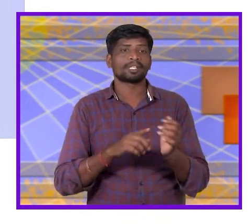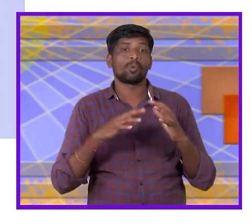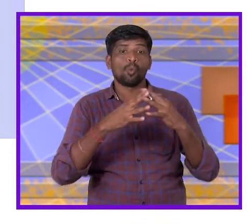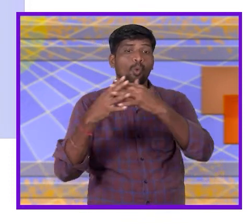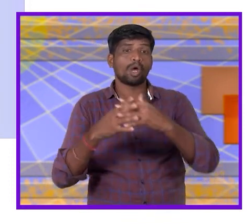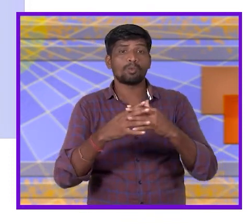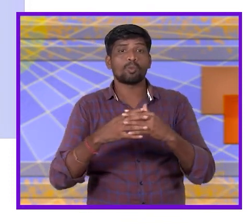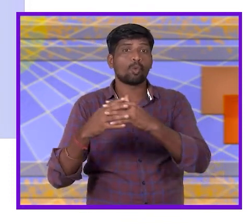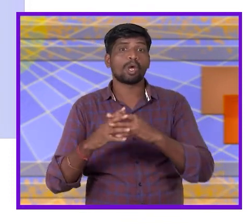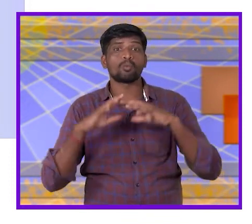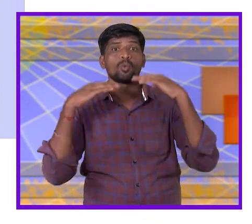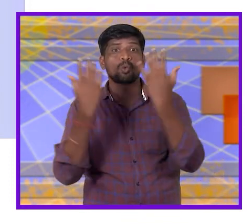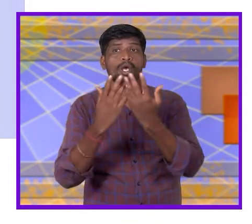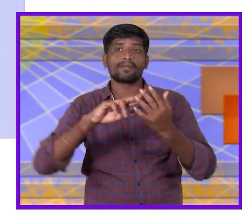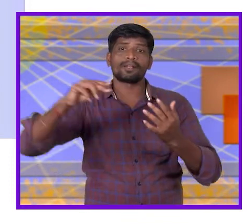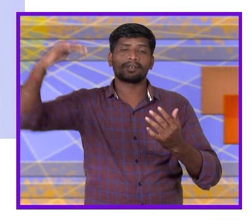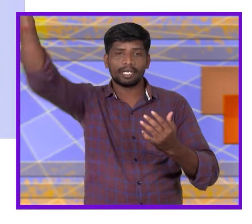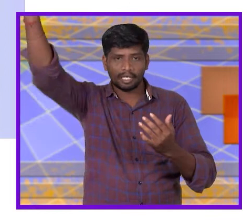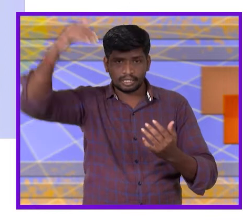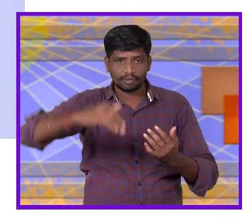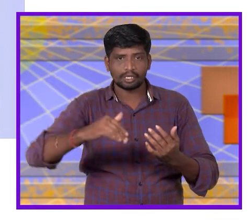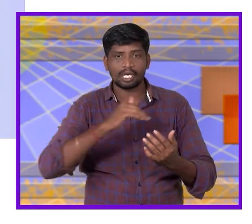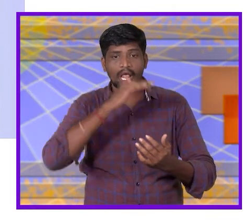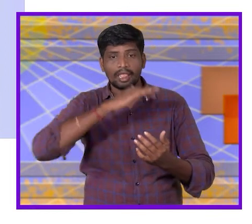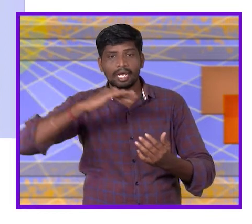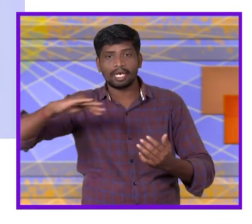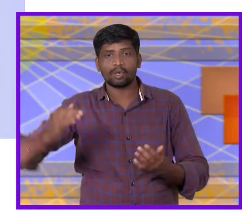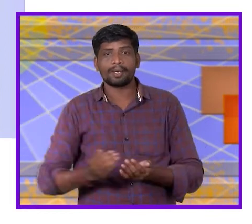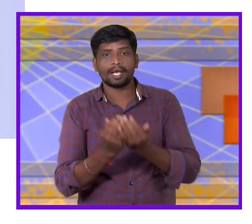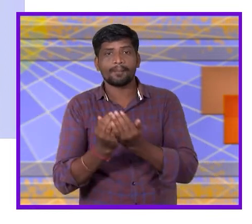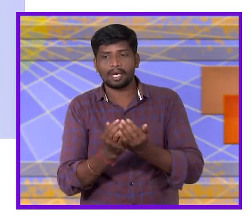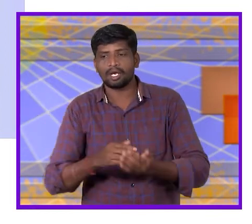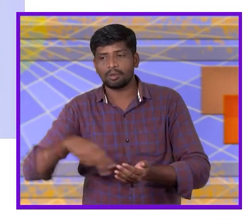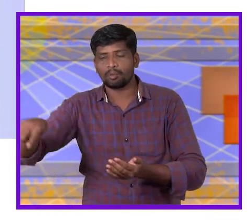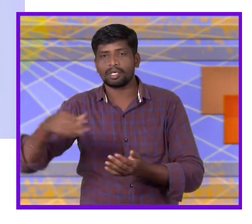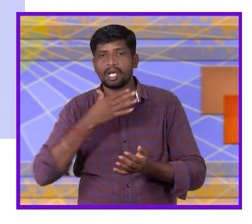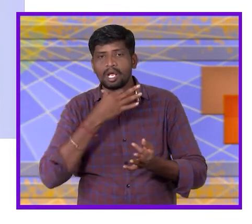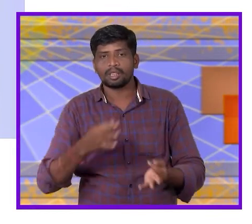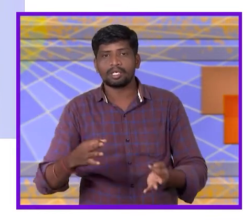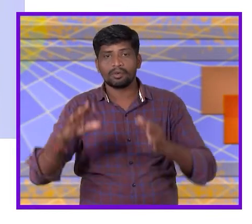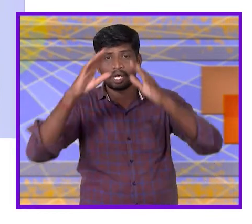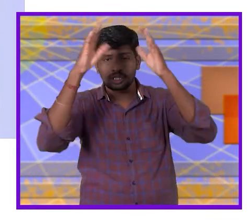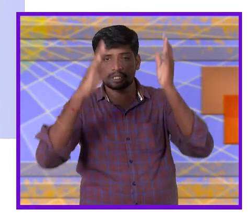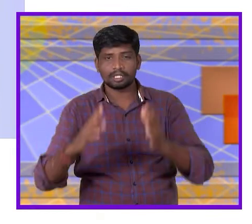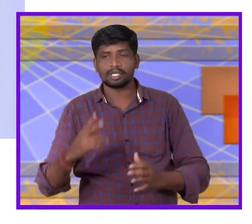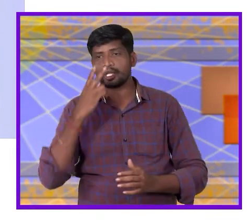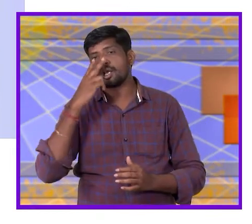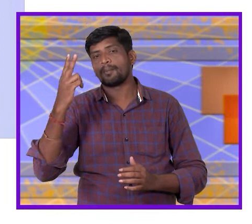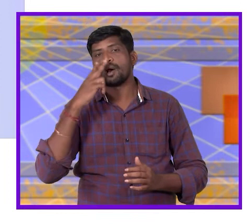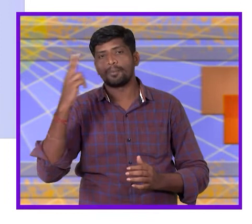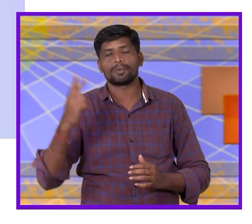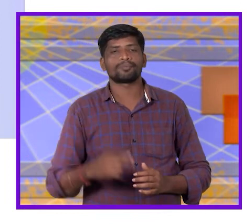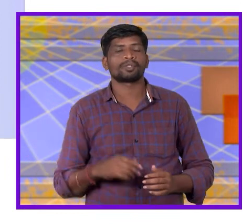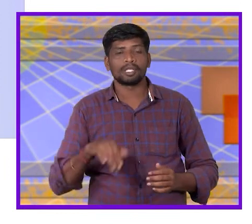பயணிகள் தினந்தோறும் வந்து அதை பார்வையிட்டு கொண்டிருக்கிறார்கள். தமிழினுடைய பெருமைக்கு அடையாளமாக இது திகழ்ந்து கொண்டிருக்கிறது.